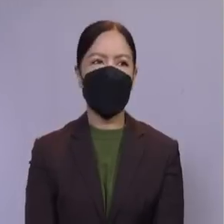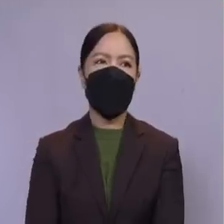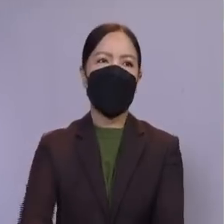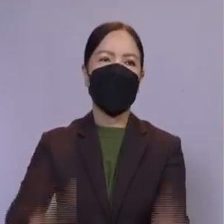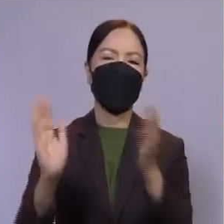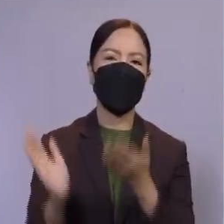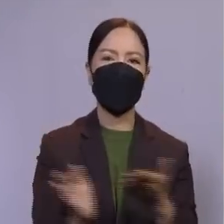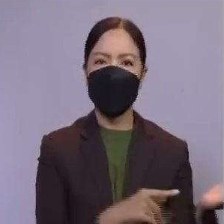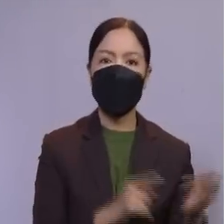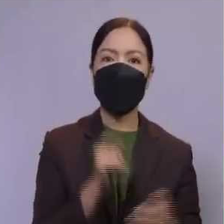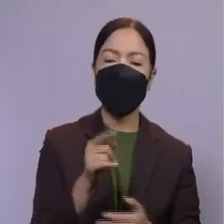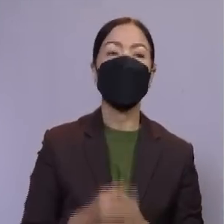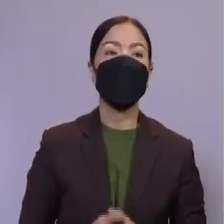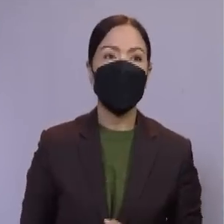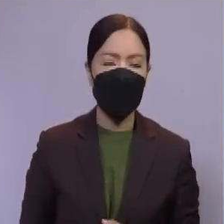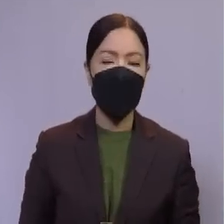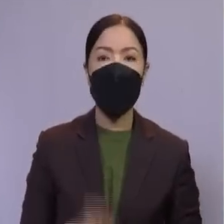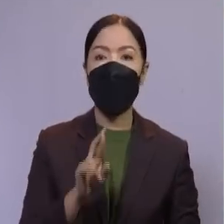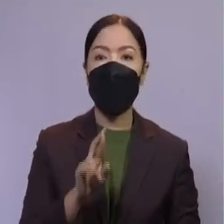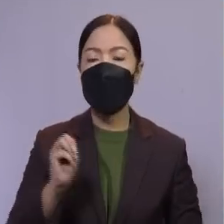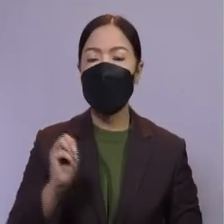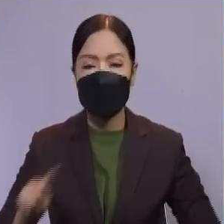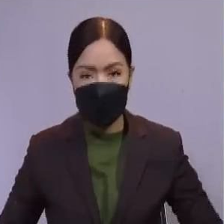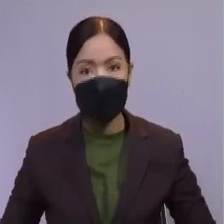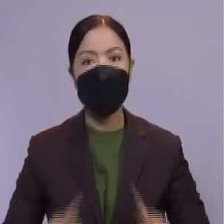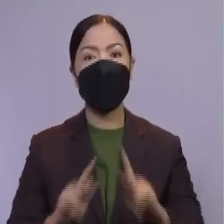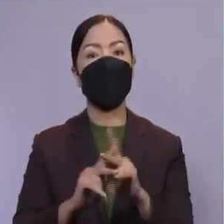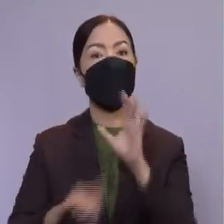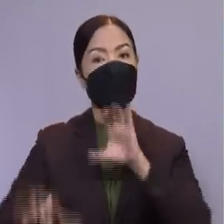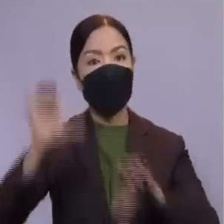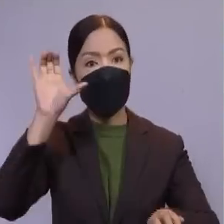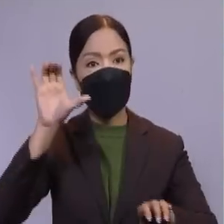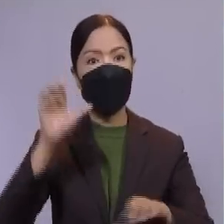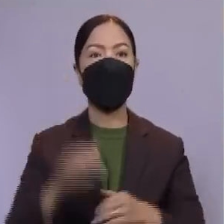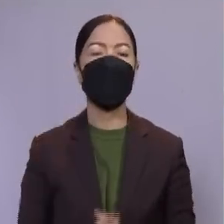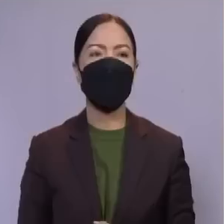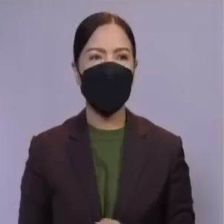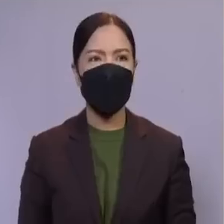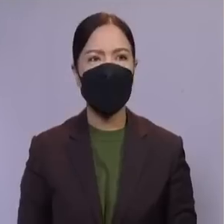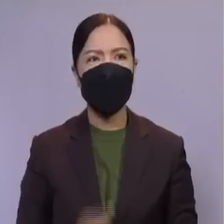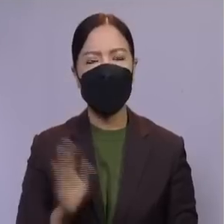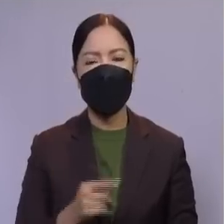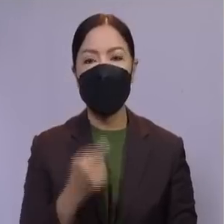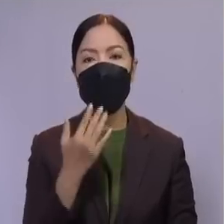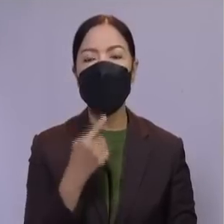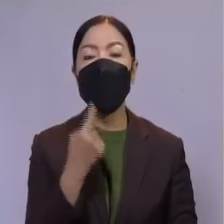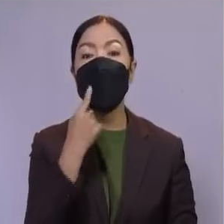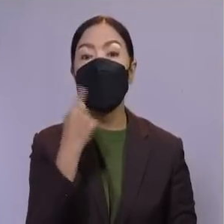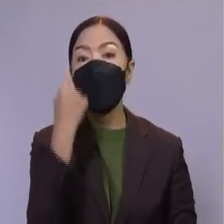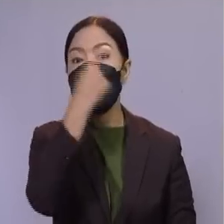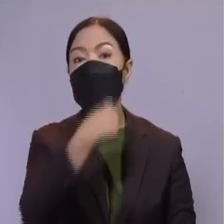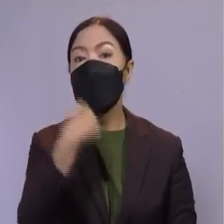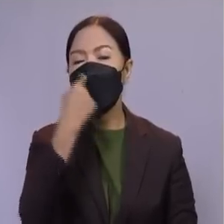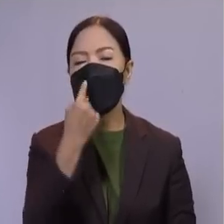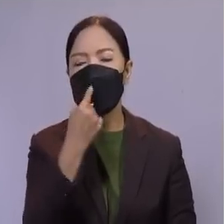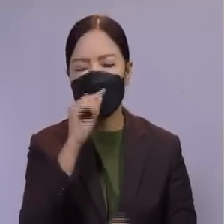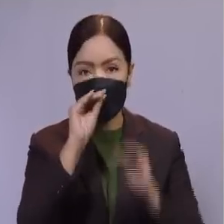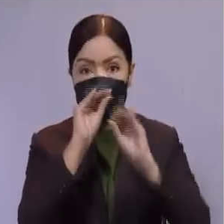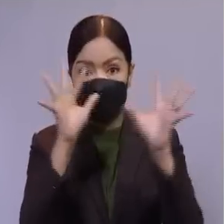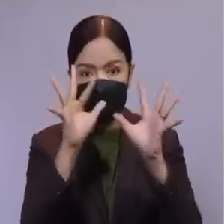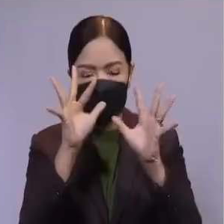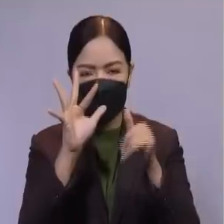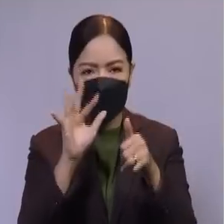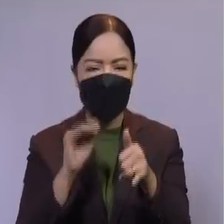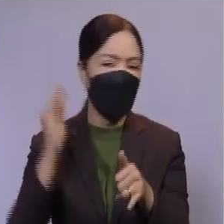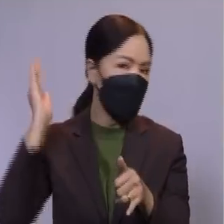รัฐมนตรีว่าการกระทรวงมหาดไทยกันบ้างค่ะใช้ยาที่ได้รับในปีนี้คือหน้าชัดหลังเบลอนะคะโดยในบรรดา